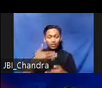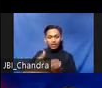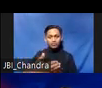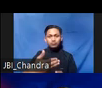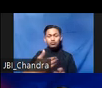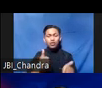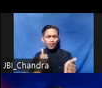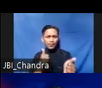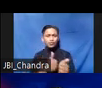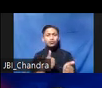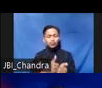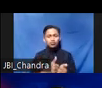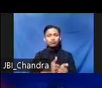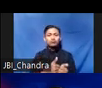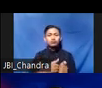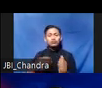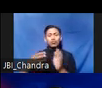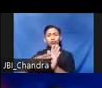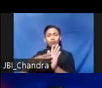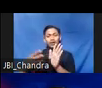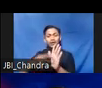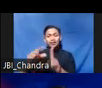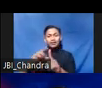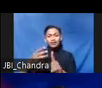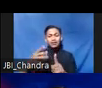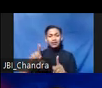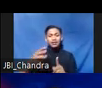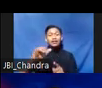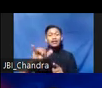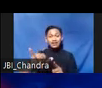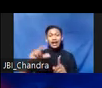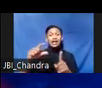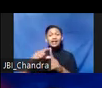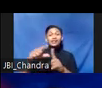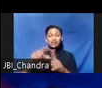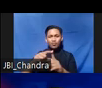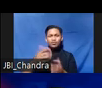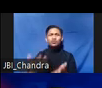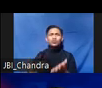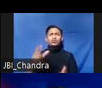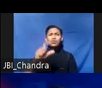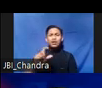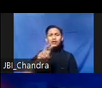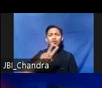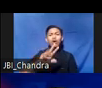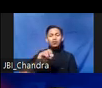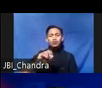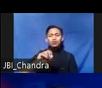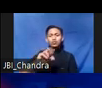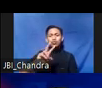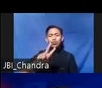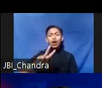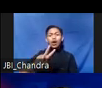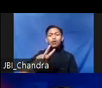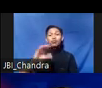Microsoft office-nya untuk yang mendeledai stop itu 2010 2013 2016 dan 2019 Sedangkan untuk yang refresh